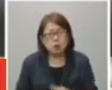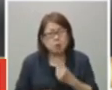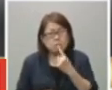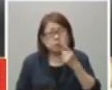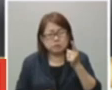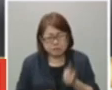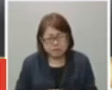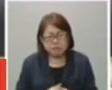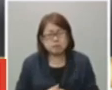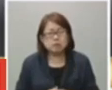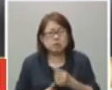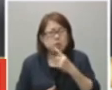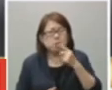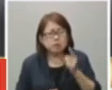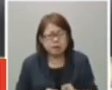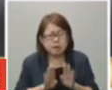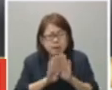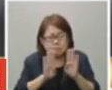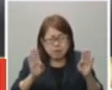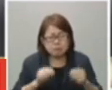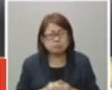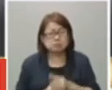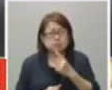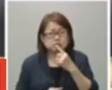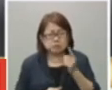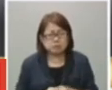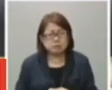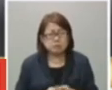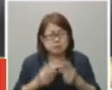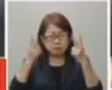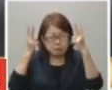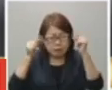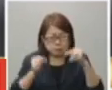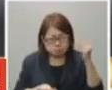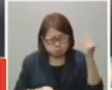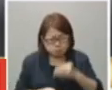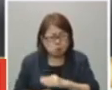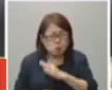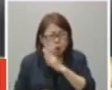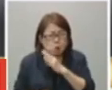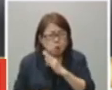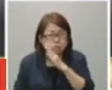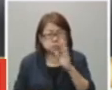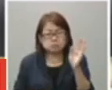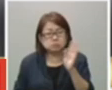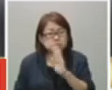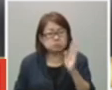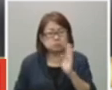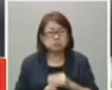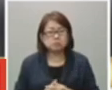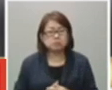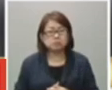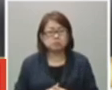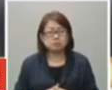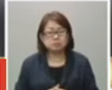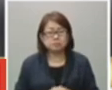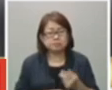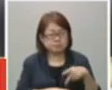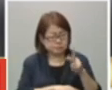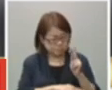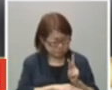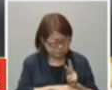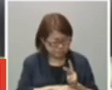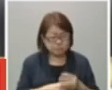รัฐบาลต้องพูดความจริงท่านนายกต้องไม่โกหก ข้าพเจ้าที่เคาร